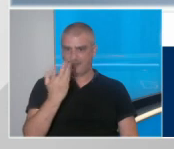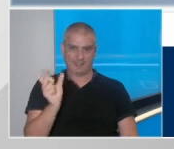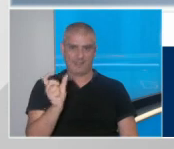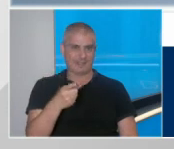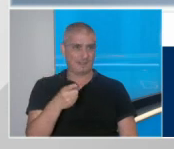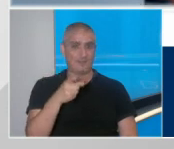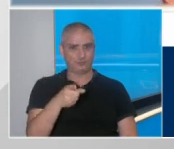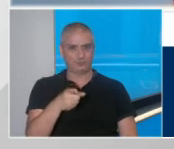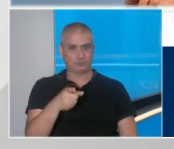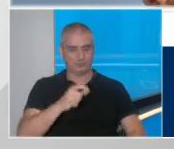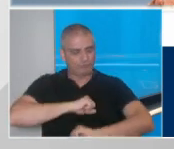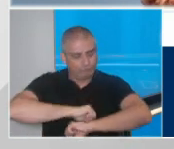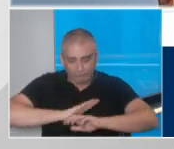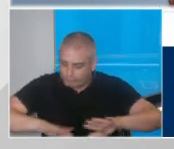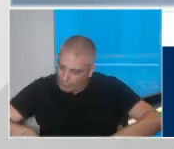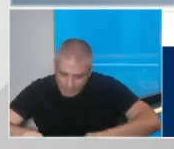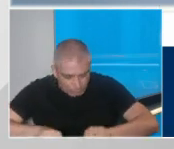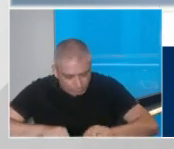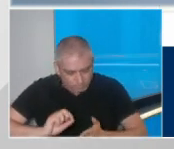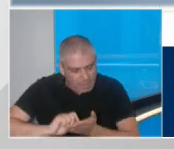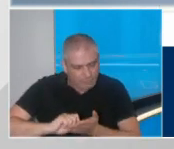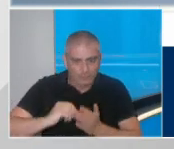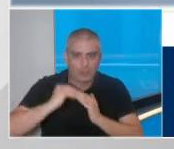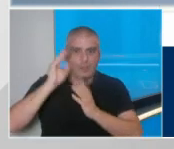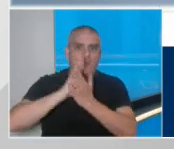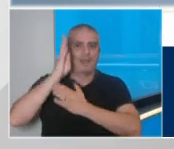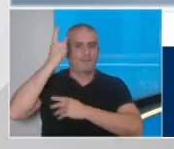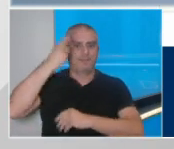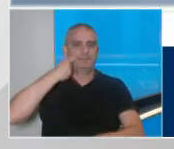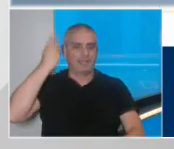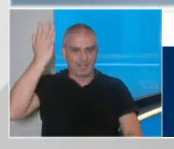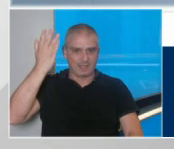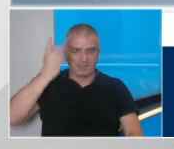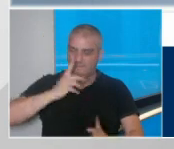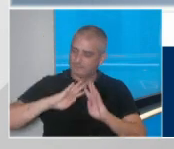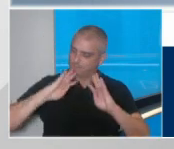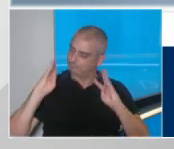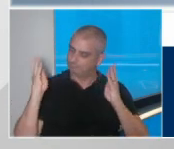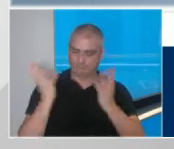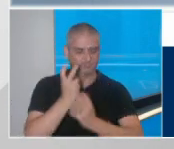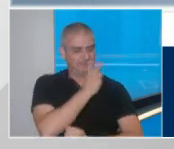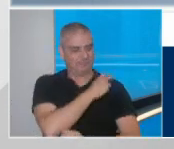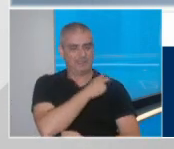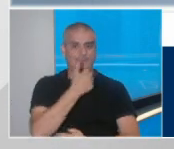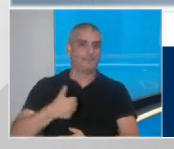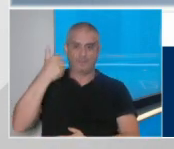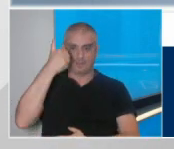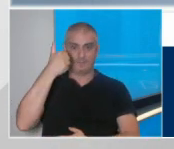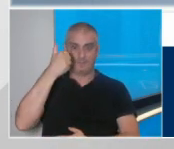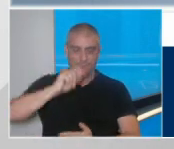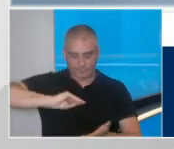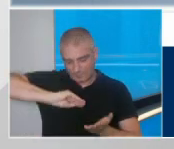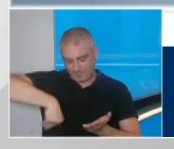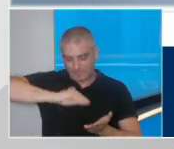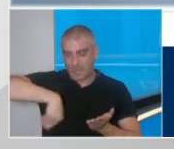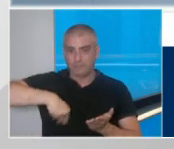הזה, שהוא רוכן על השולחן בלשכה שלו בקומה 14 בקריה, ומסביבו כל הקצינים הבכירים,